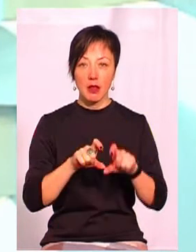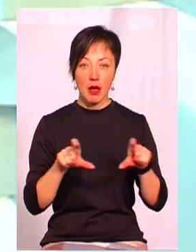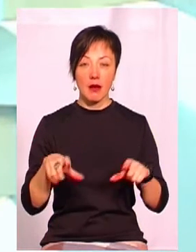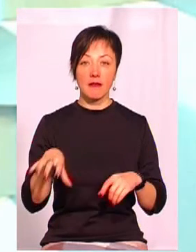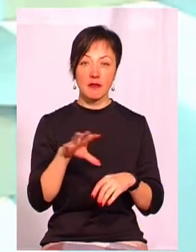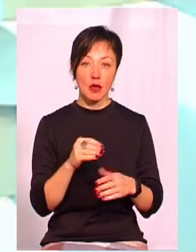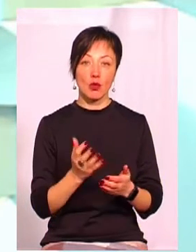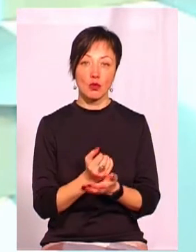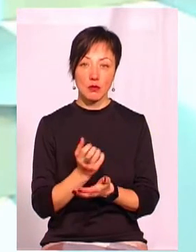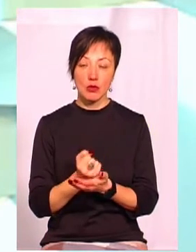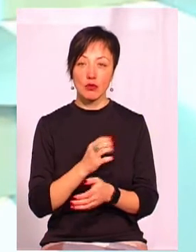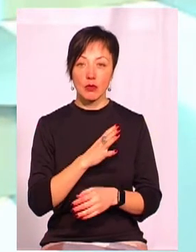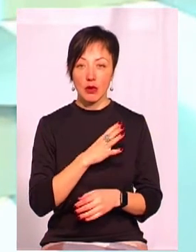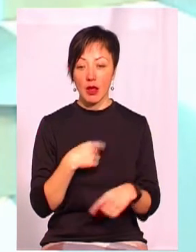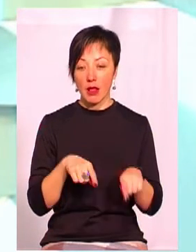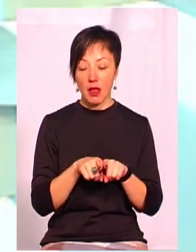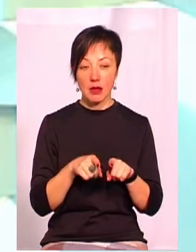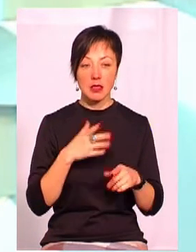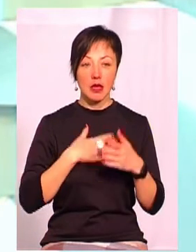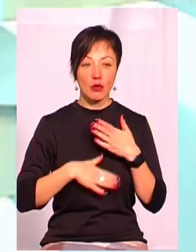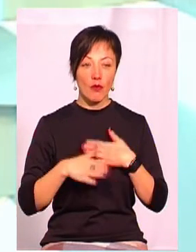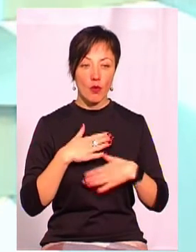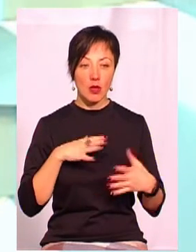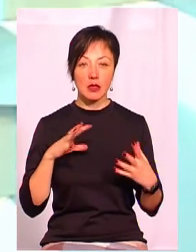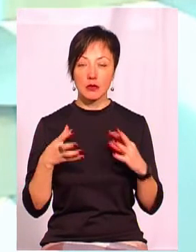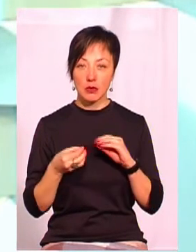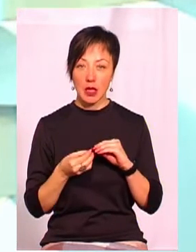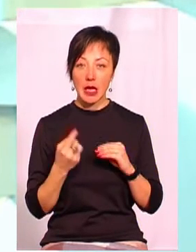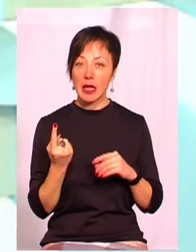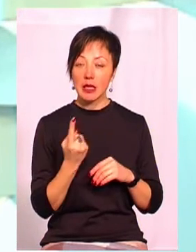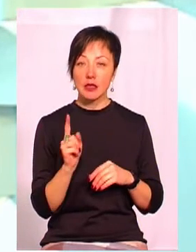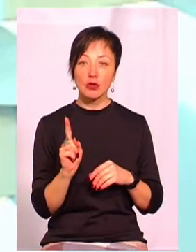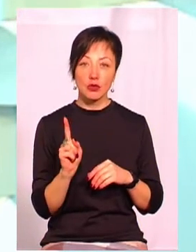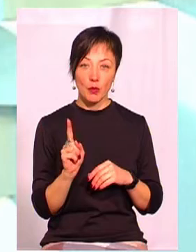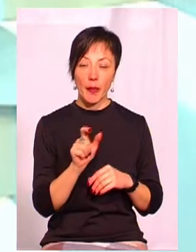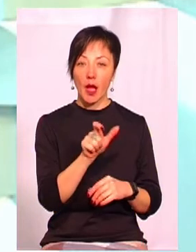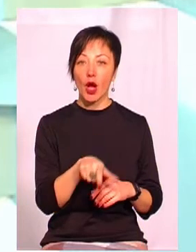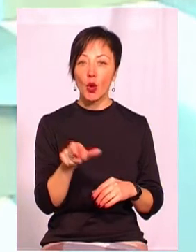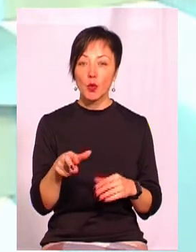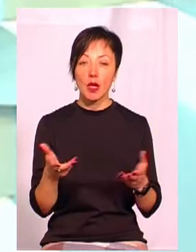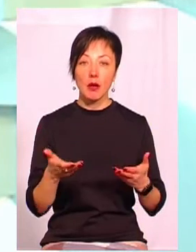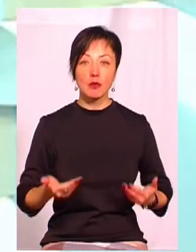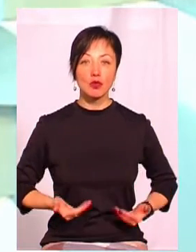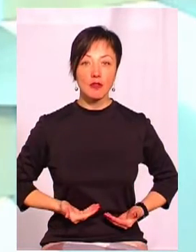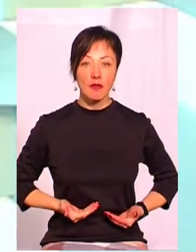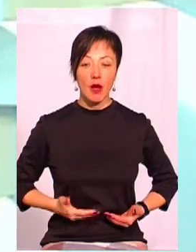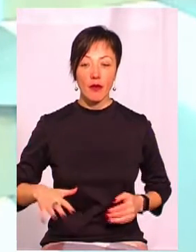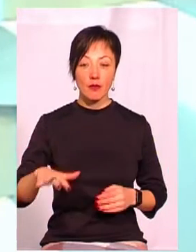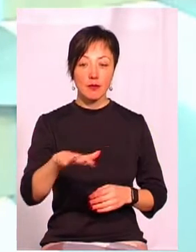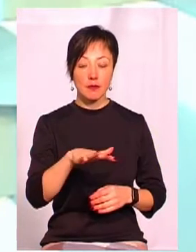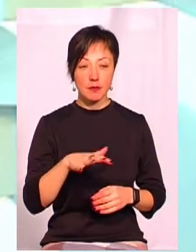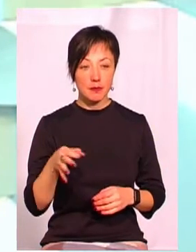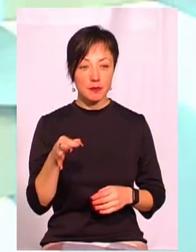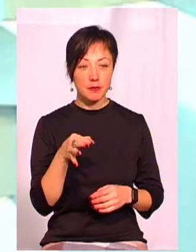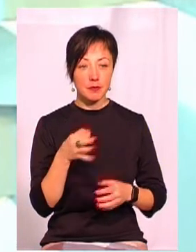все успішно було, і я так задоволений наслідками. Єдине, що люди, які проживають на теренах